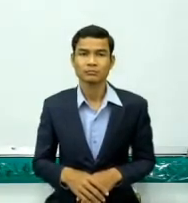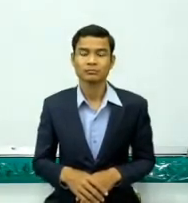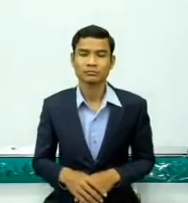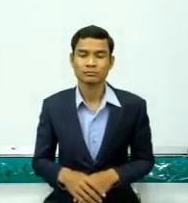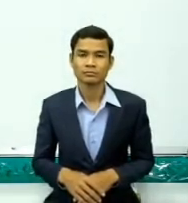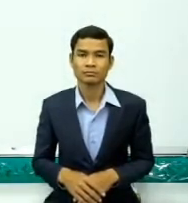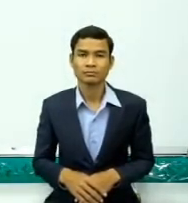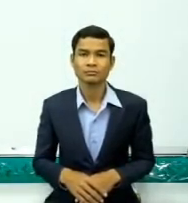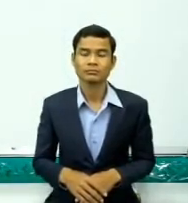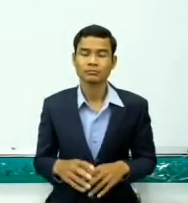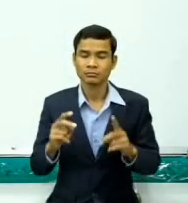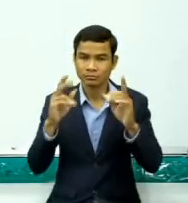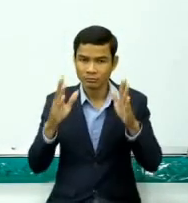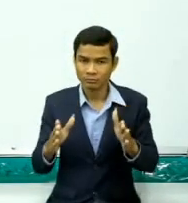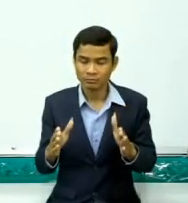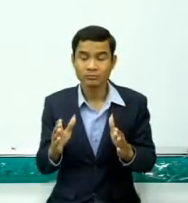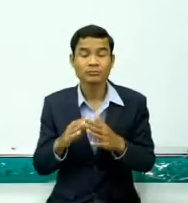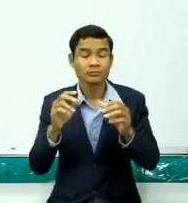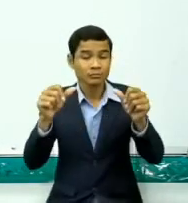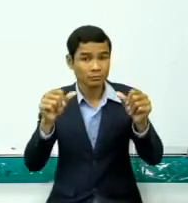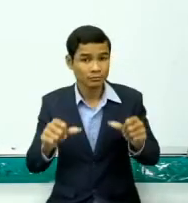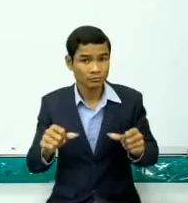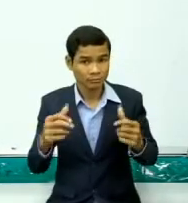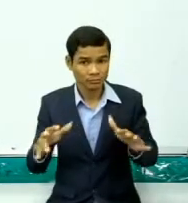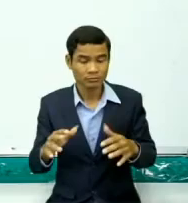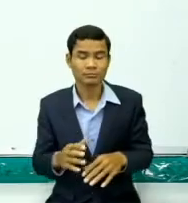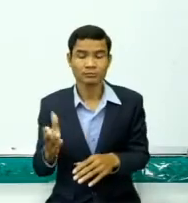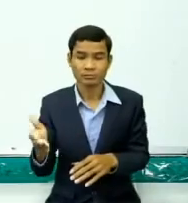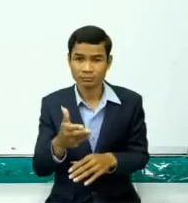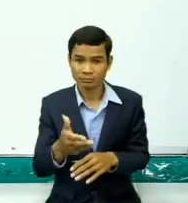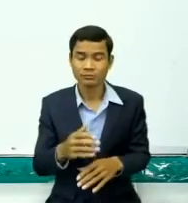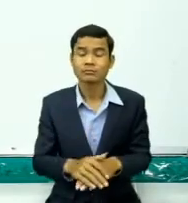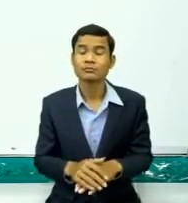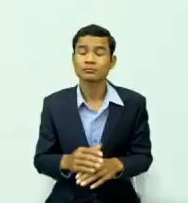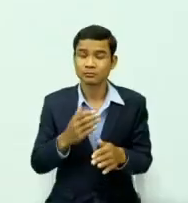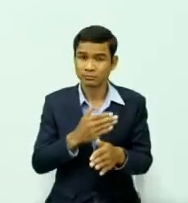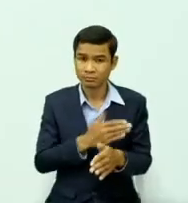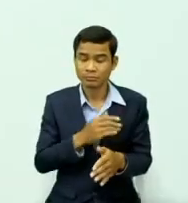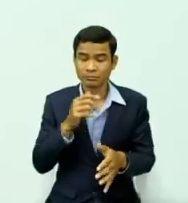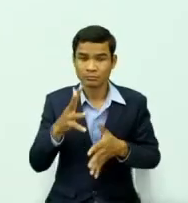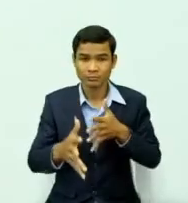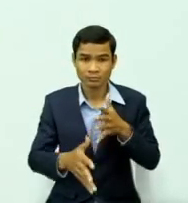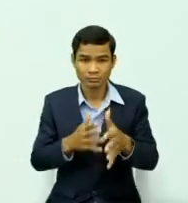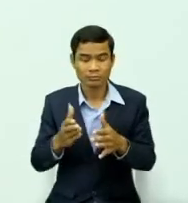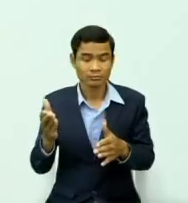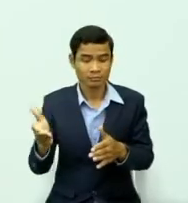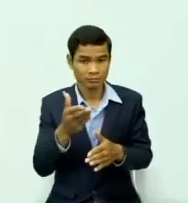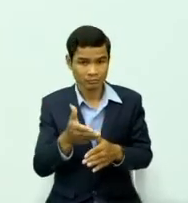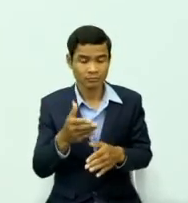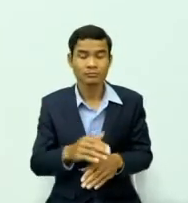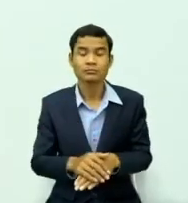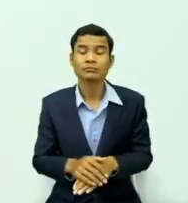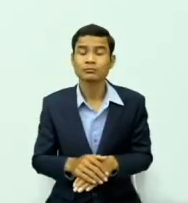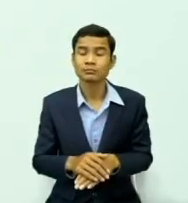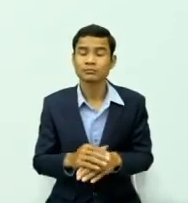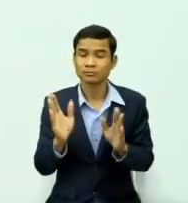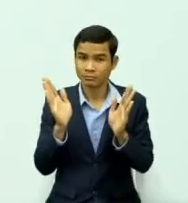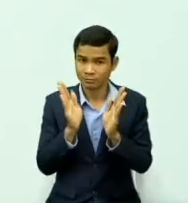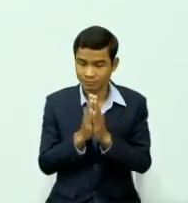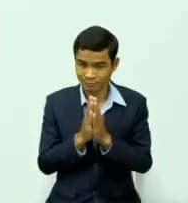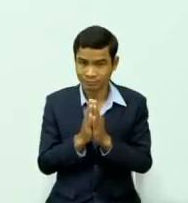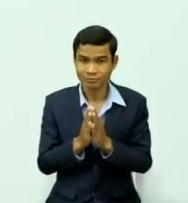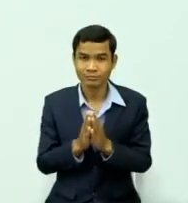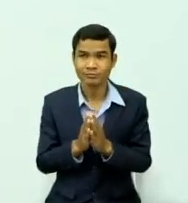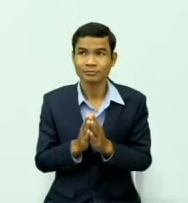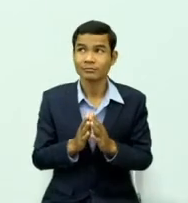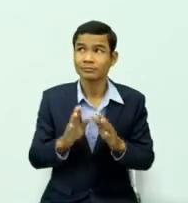chà nè cứ bật đi rồi hỏi ta ai lớn muốn ăn án con tặng ở khnê chà con té đầy mũi